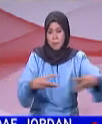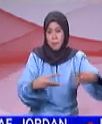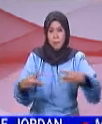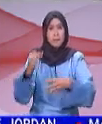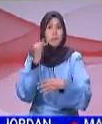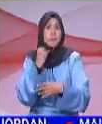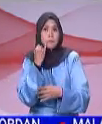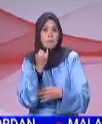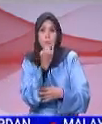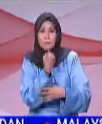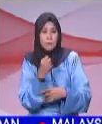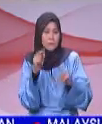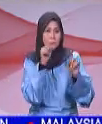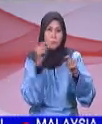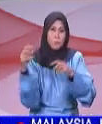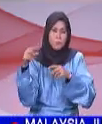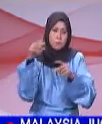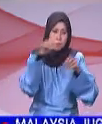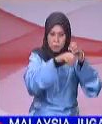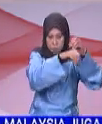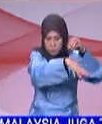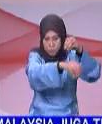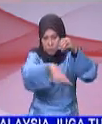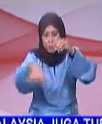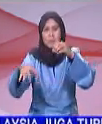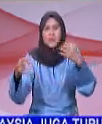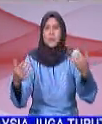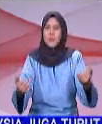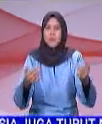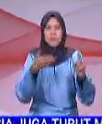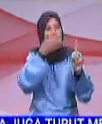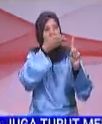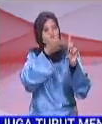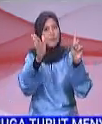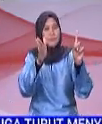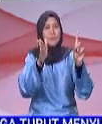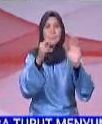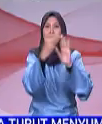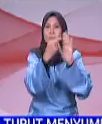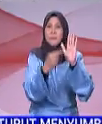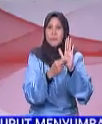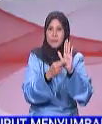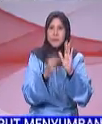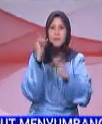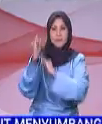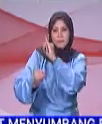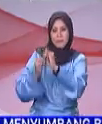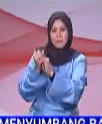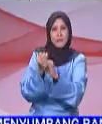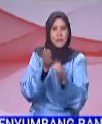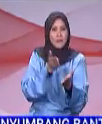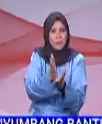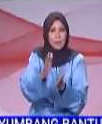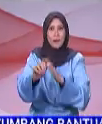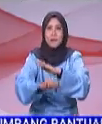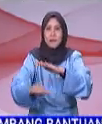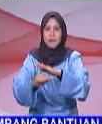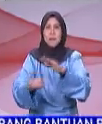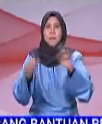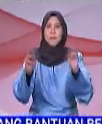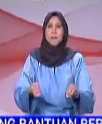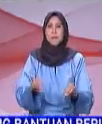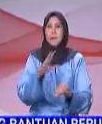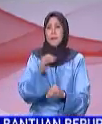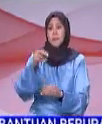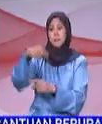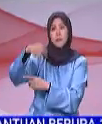atas Palestin merupakan tindakan yang mencabuli undang-undang terbangsa, undang-undang hak asasi manusia dan Piagam Pertubuhan